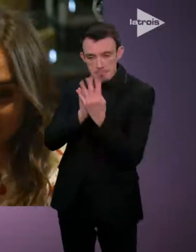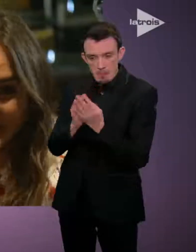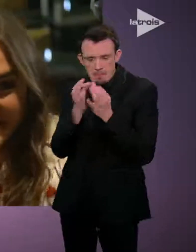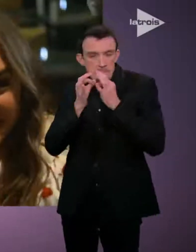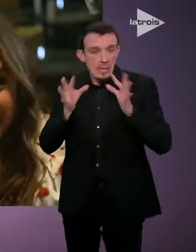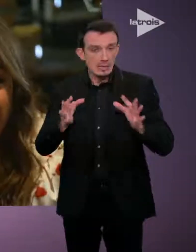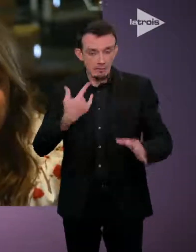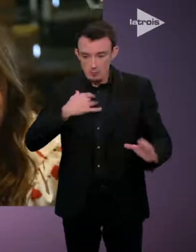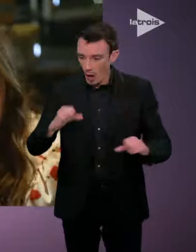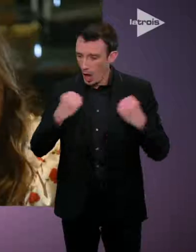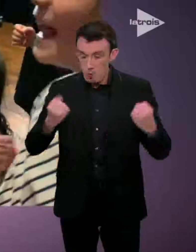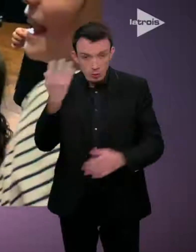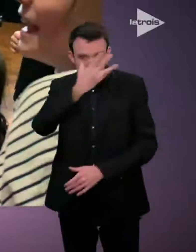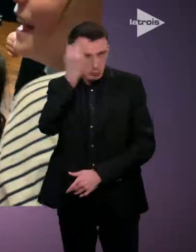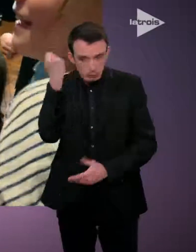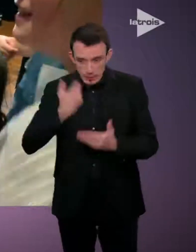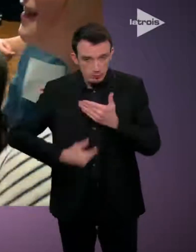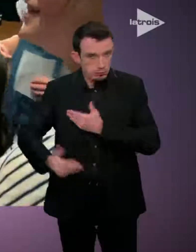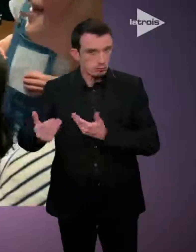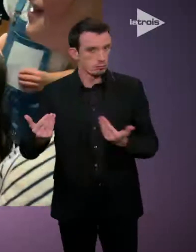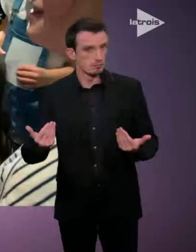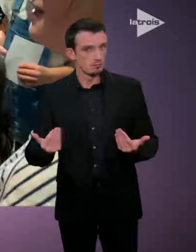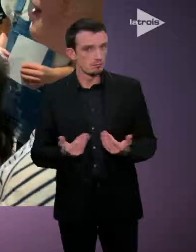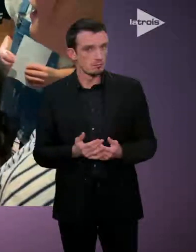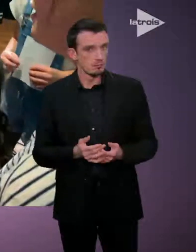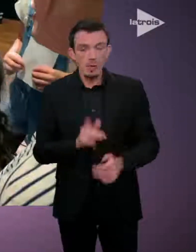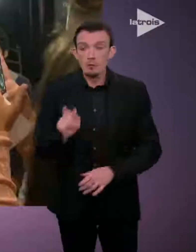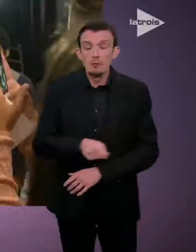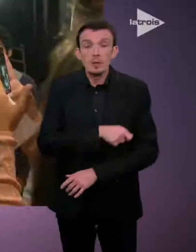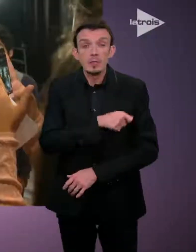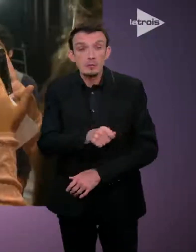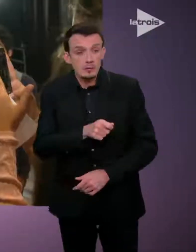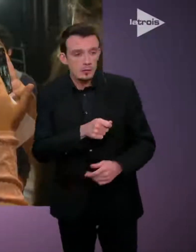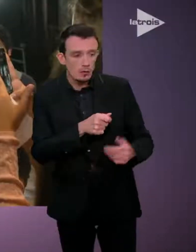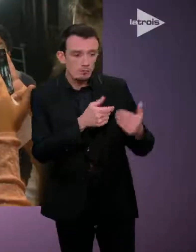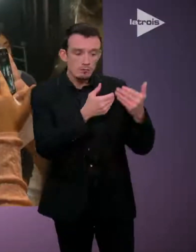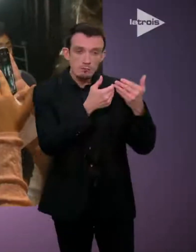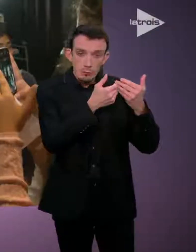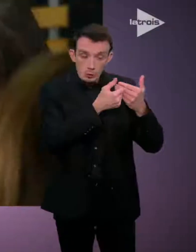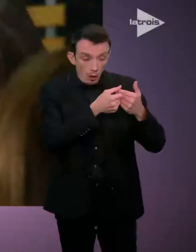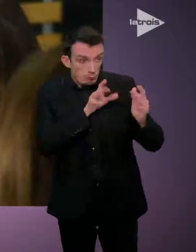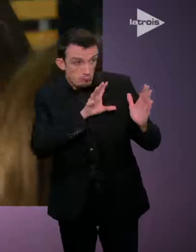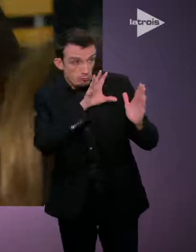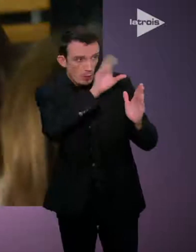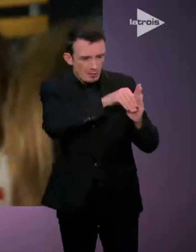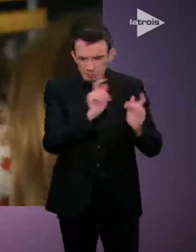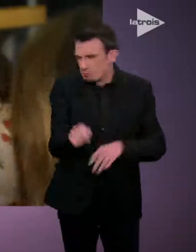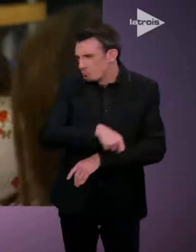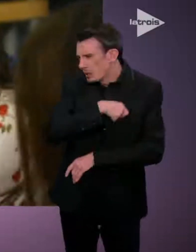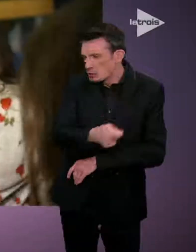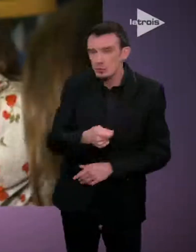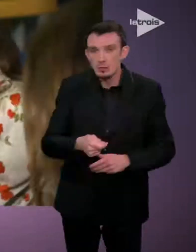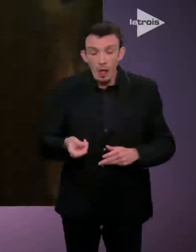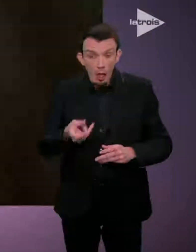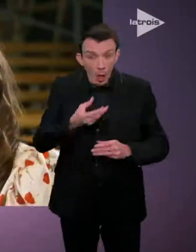moi. Évidemment que quand on me propose de chanter pour Cap 48, je dis oui sans hésiter. Mais en plus, quand on me